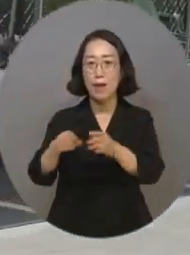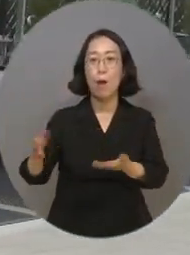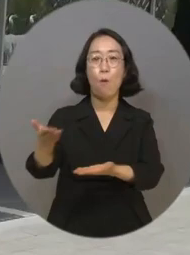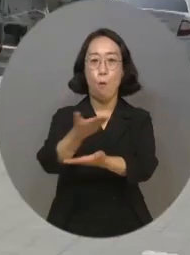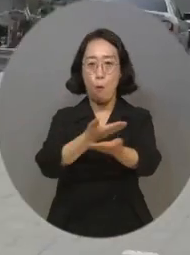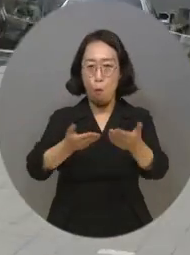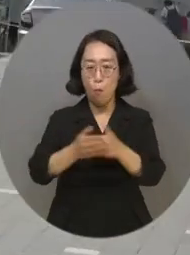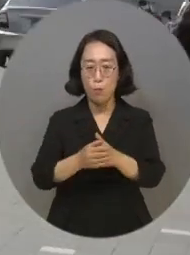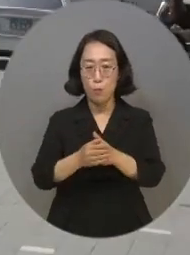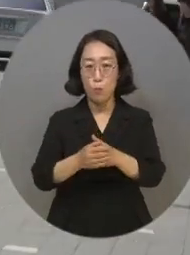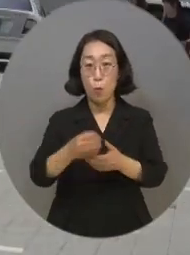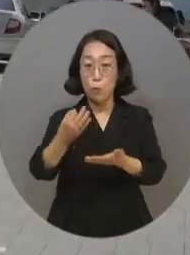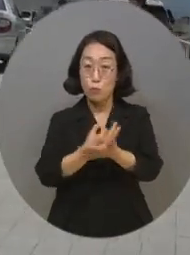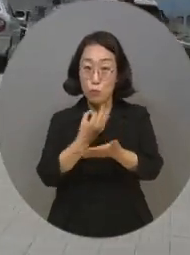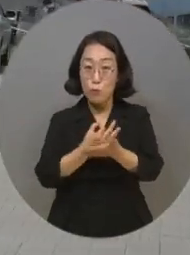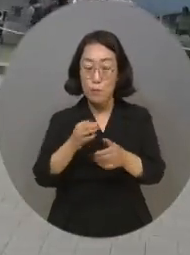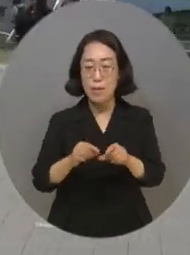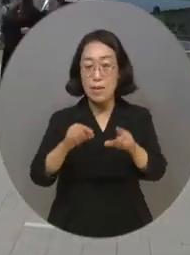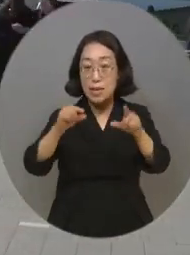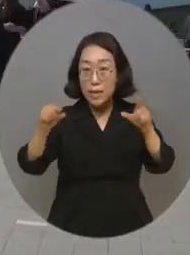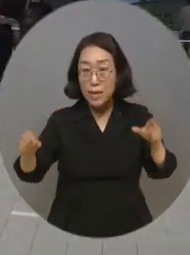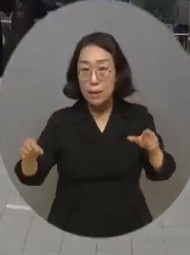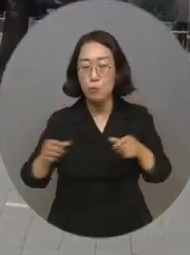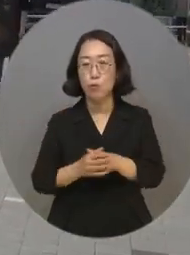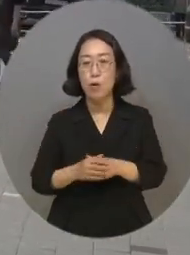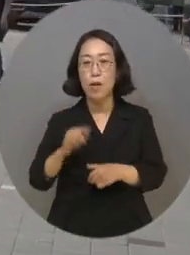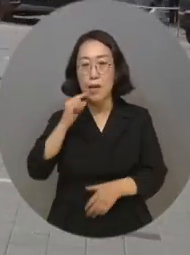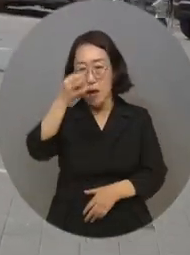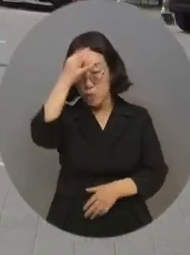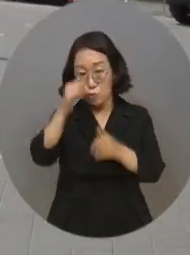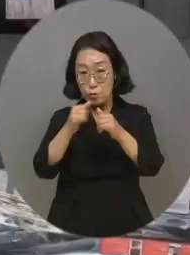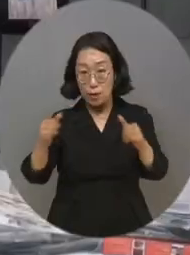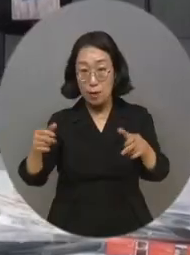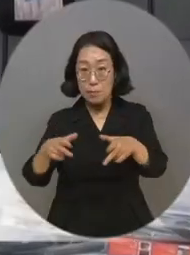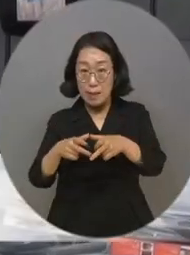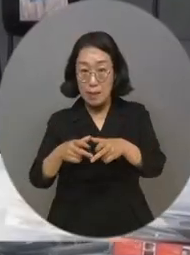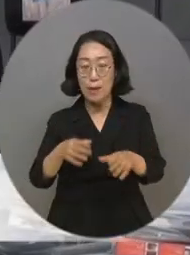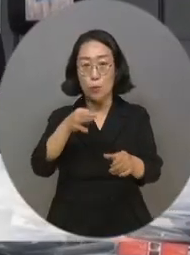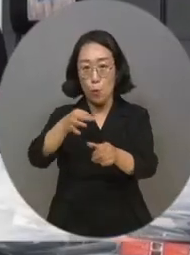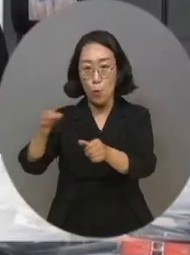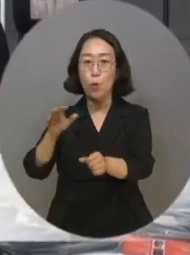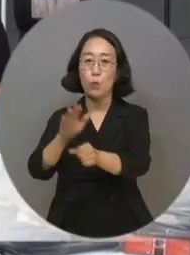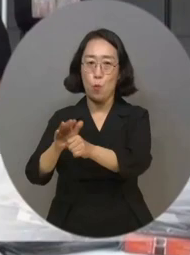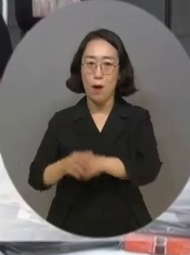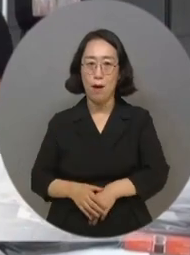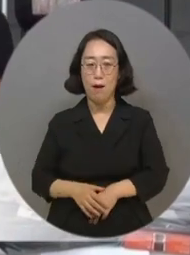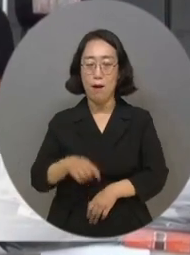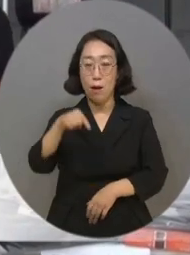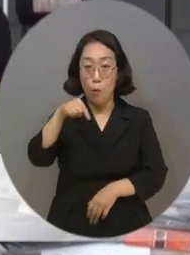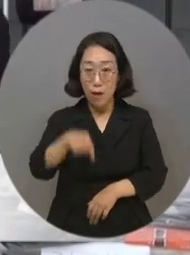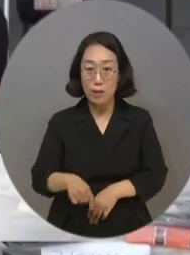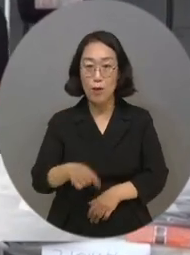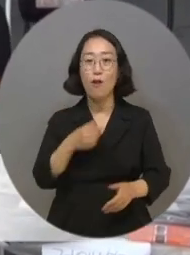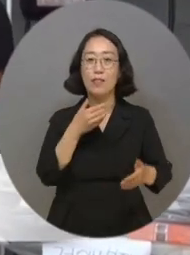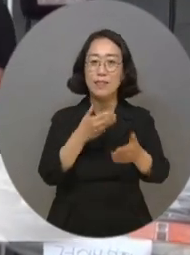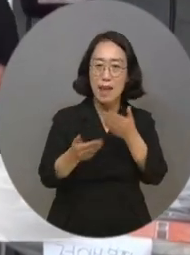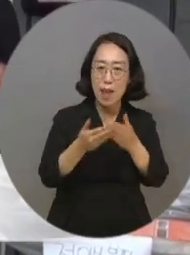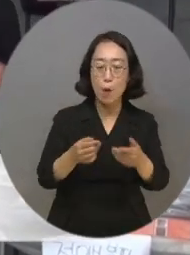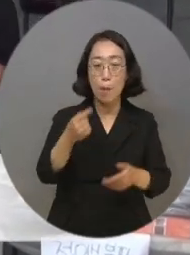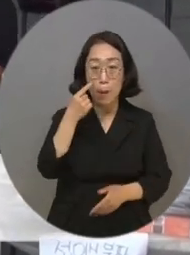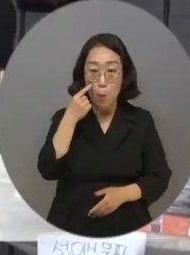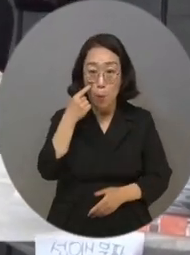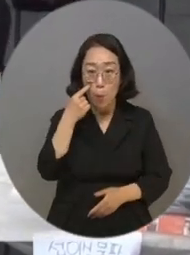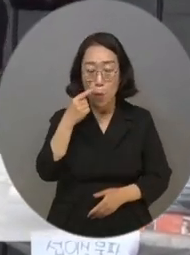수익금 일부를 발달장애 예술인 발굴 장학금으로 기부합니다. 와서 체험도 하고 또 본인들이